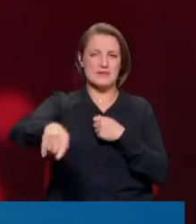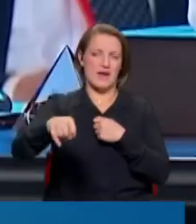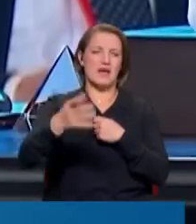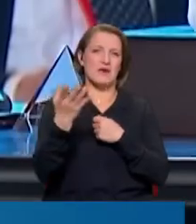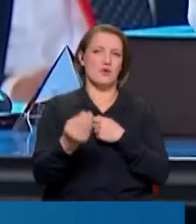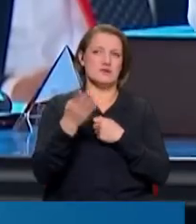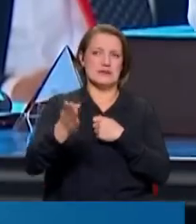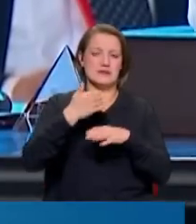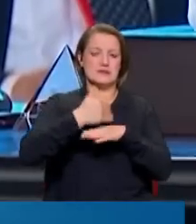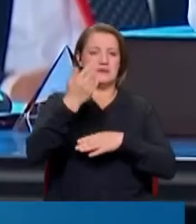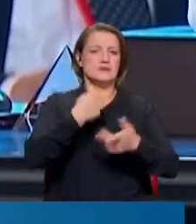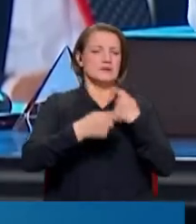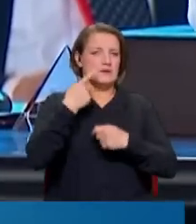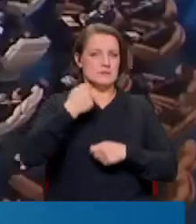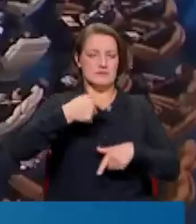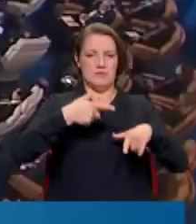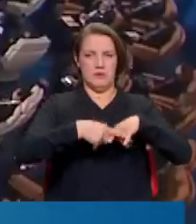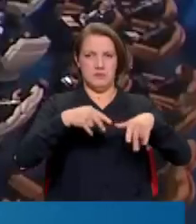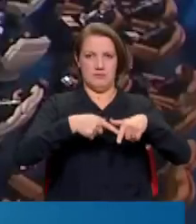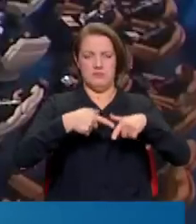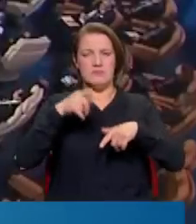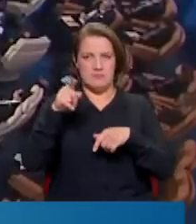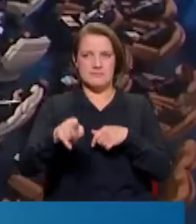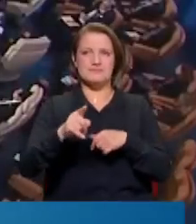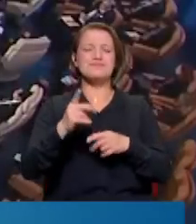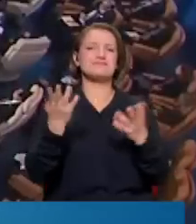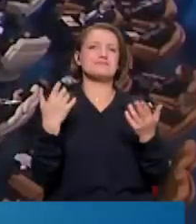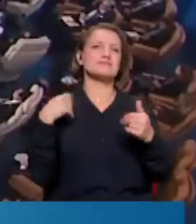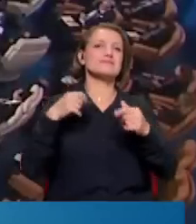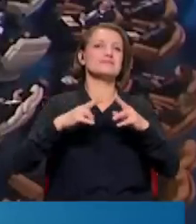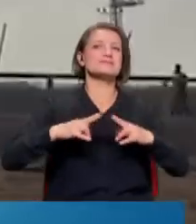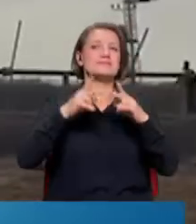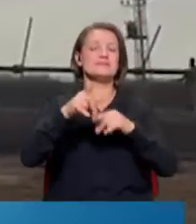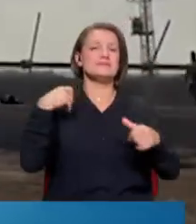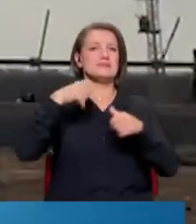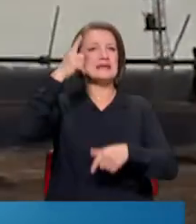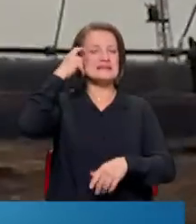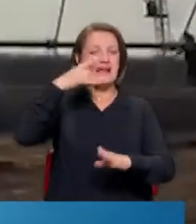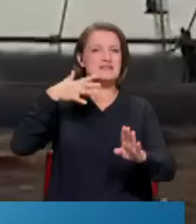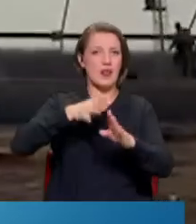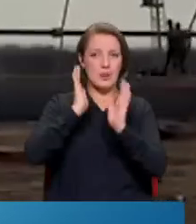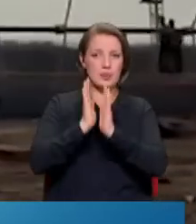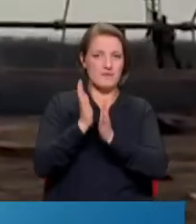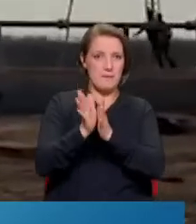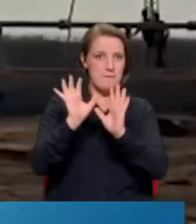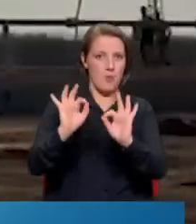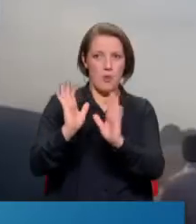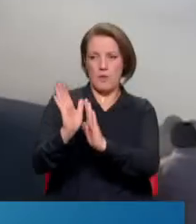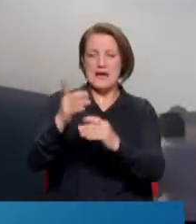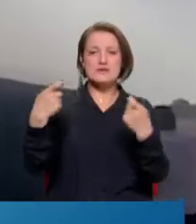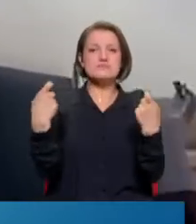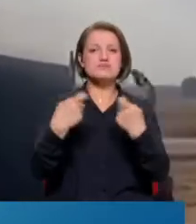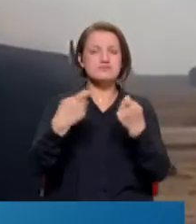bekliyor Dışişleri Bakanı Hakan Fidan Gazze zirvesinde bir kez daha İsrail'in saldırılarının devam etmesi halinde